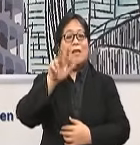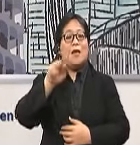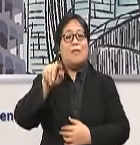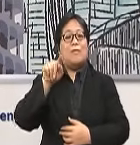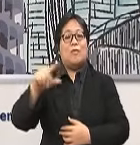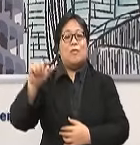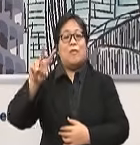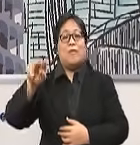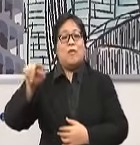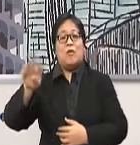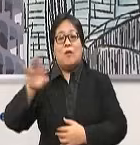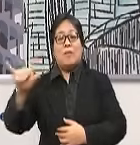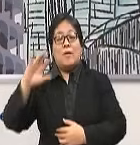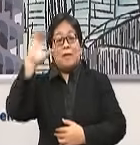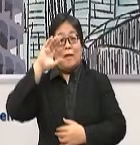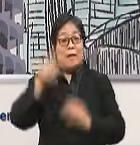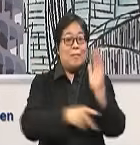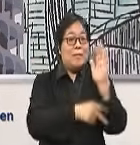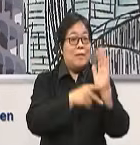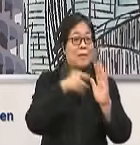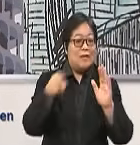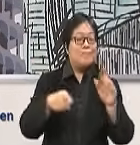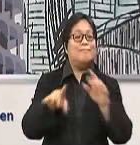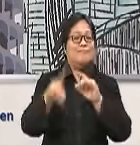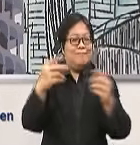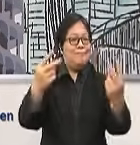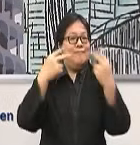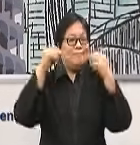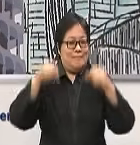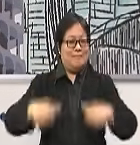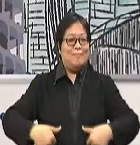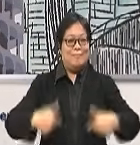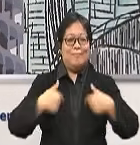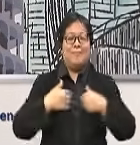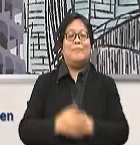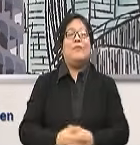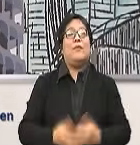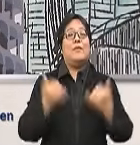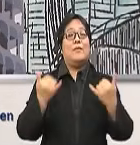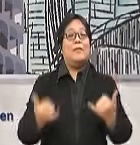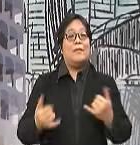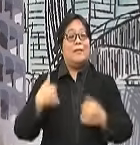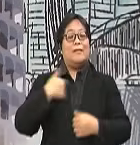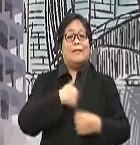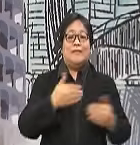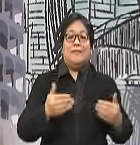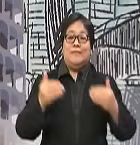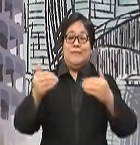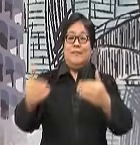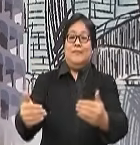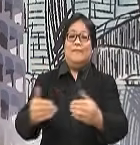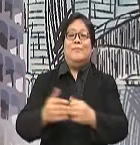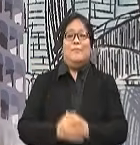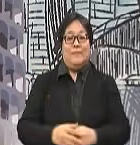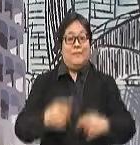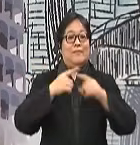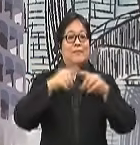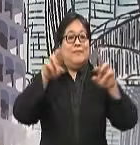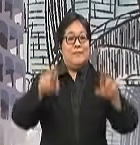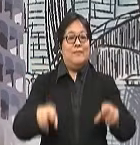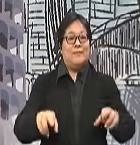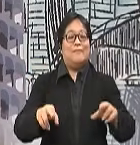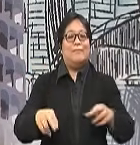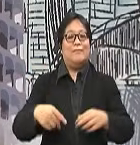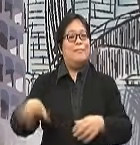Anda klik eh arti yang paling manis ada untuk mengikutinya secara langsung baik saudara kita terus saja ke dewan